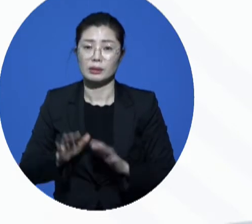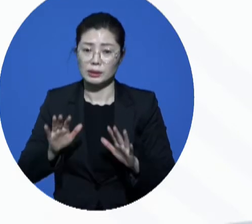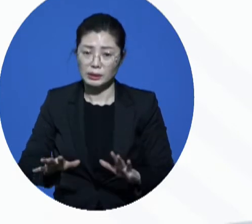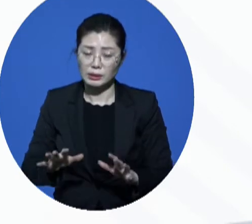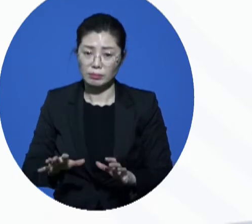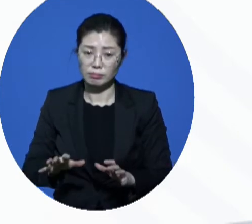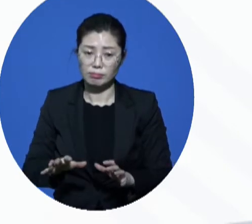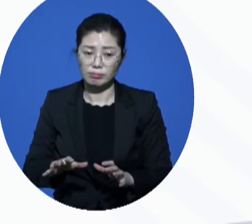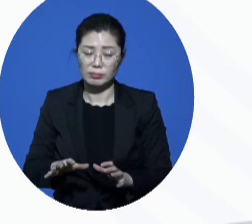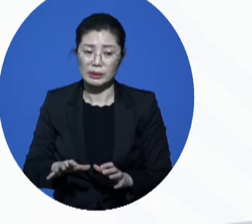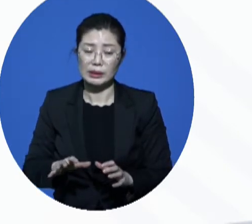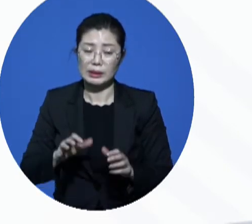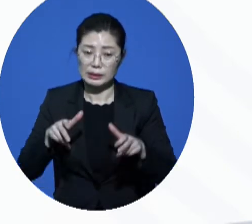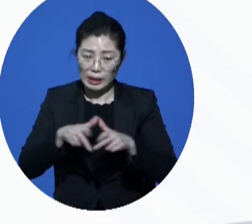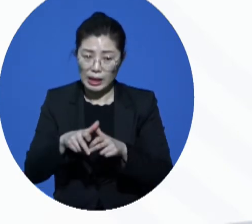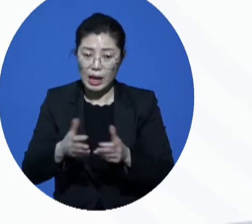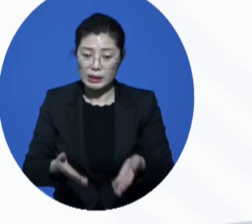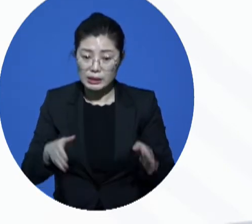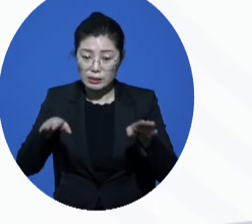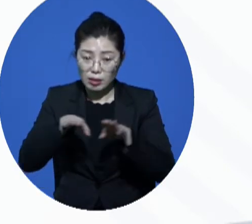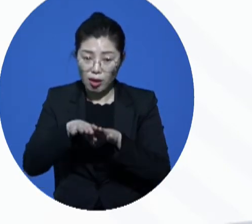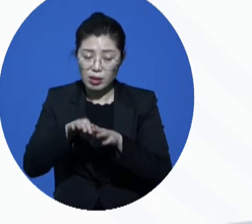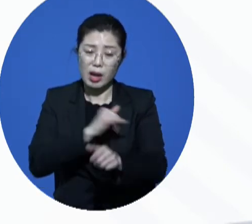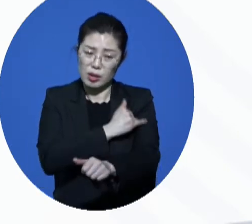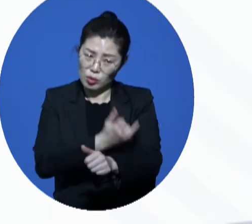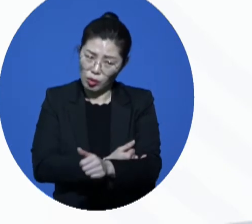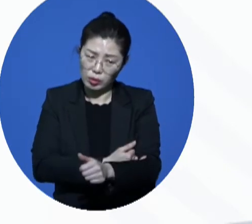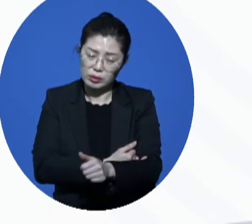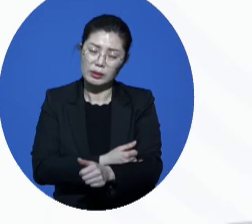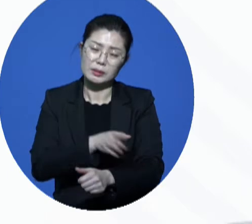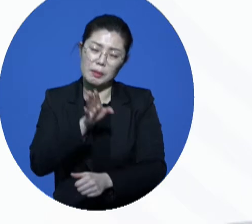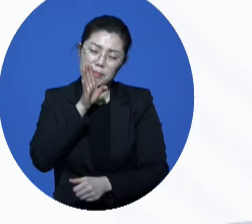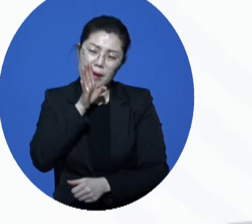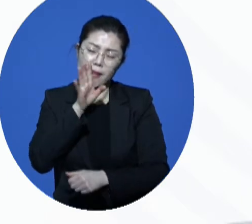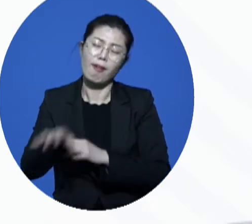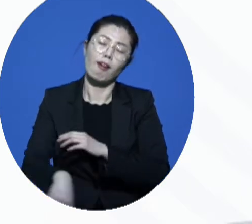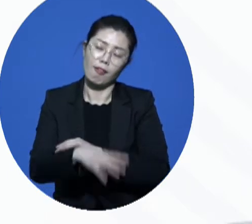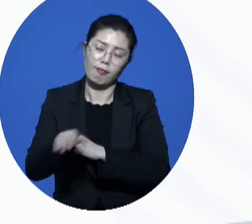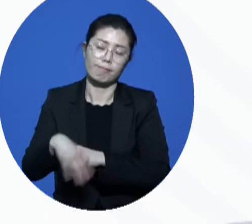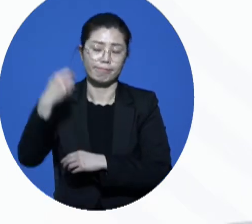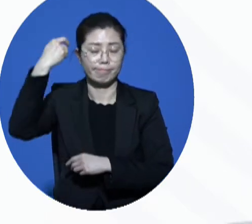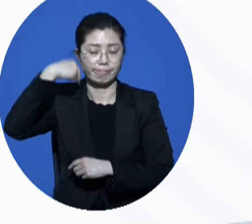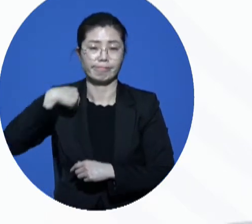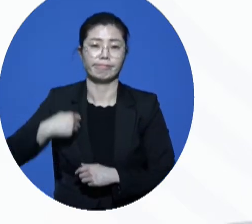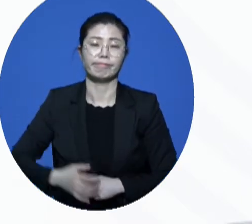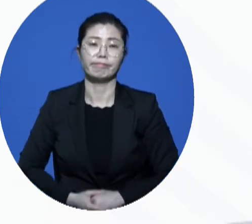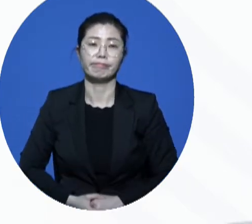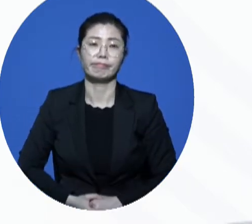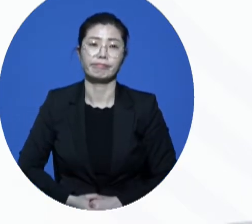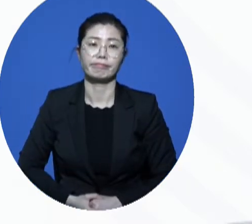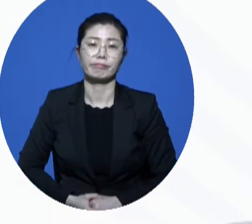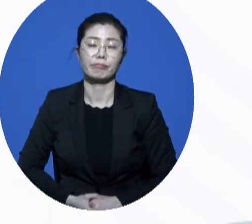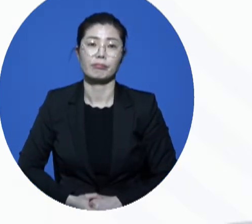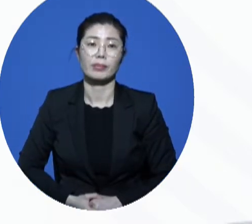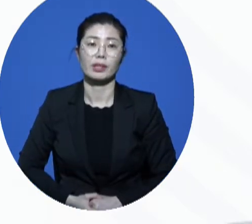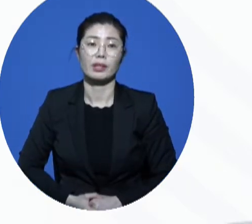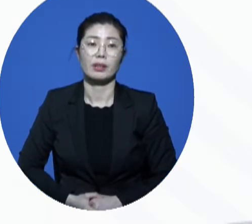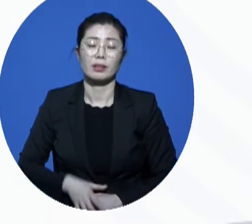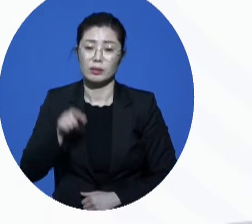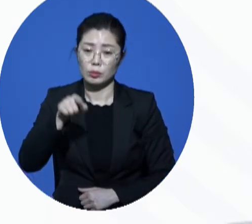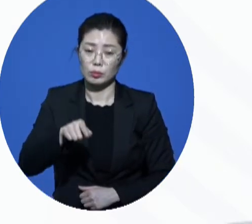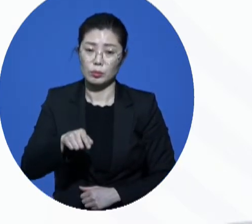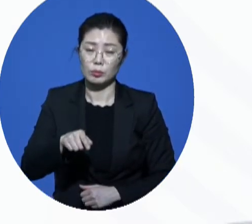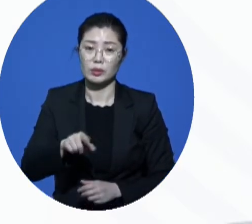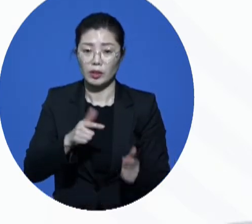장애인 거주시설의 인권 현실이 사회에 폭로되게 된 것이죠. 네, 뿐만 아니라 저희는 또 이런